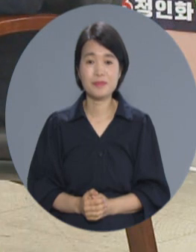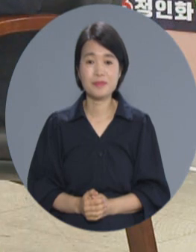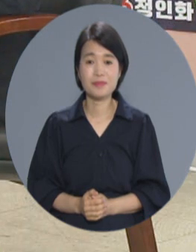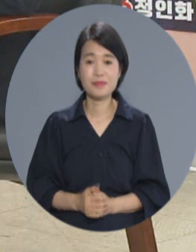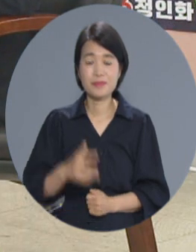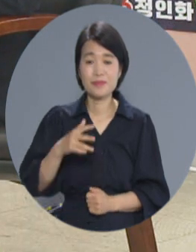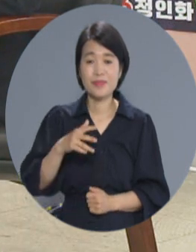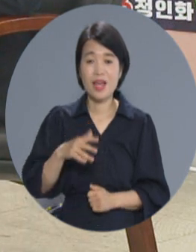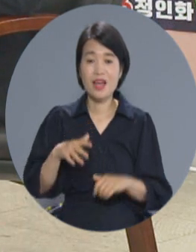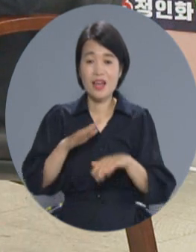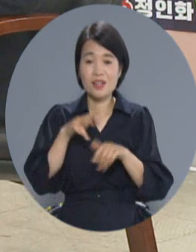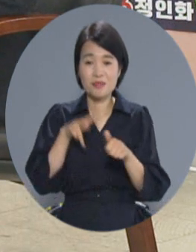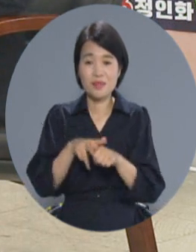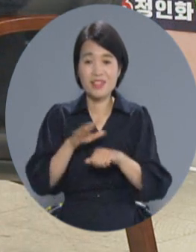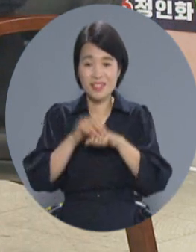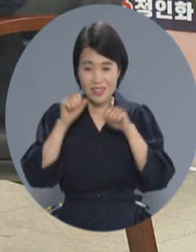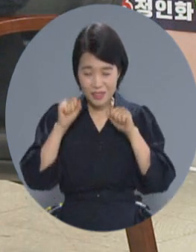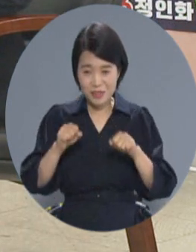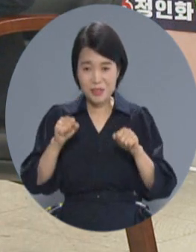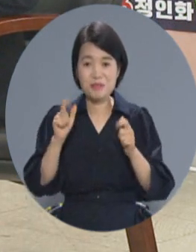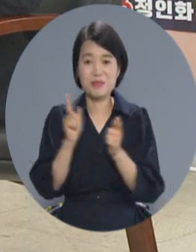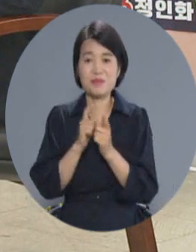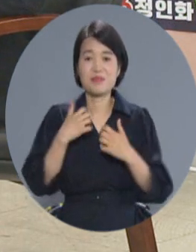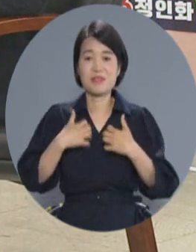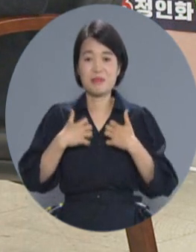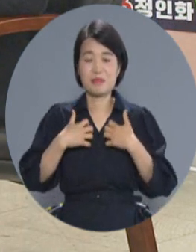정인화 후보님 안녕하십니까? 반갑습니다. 안녕하십니까?